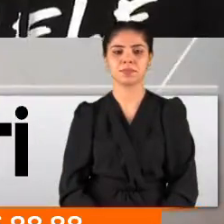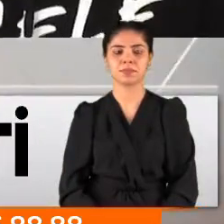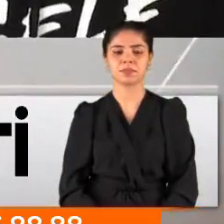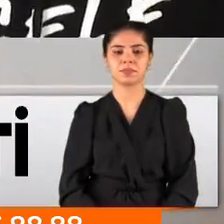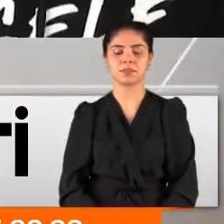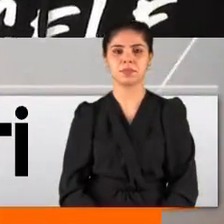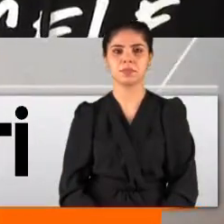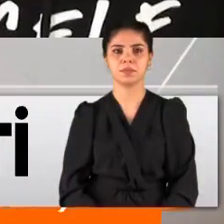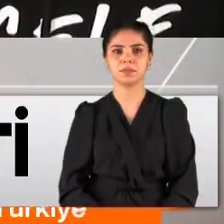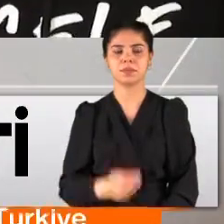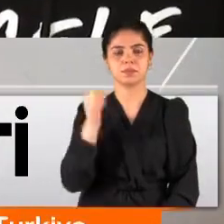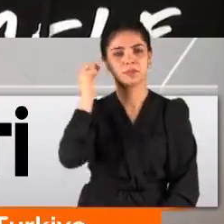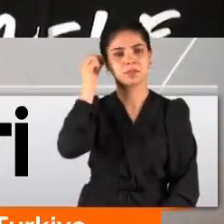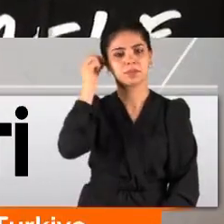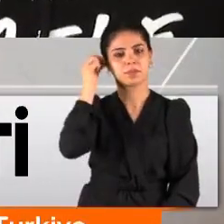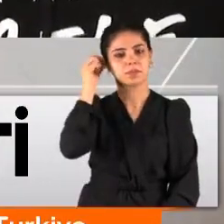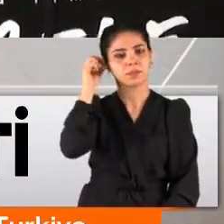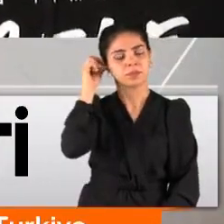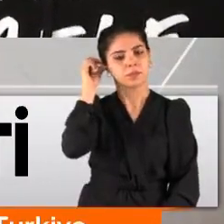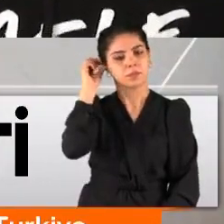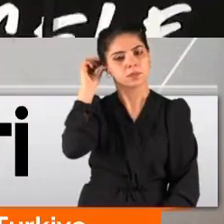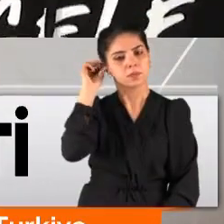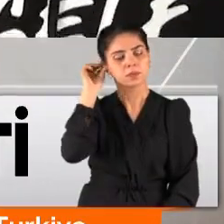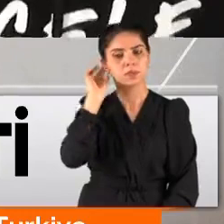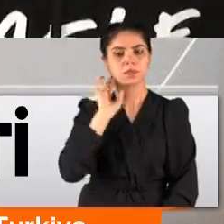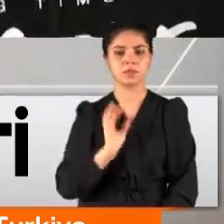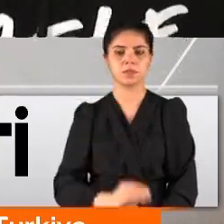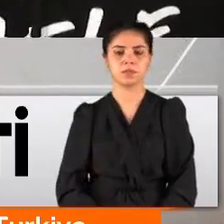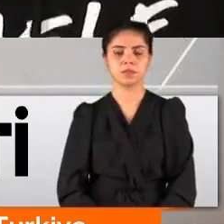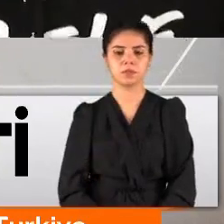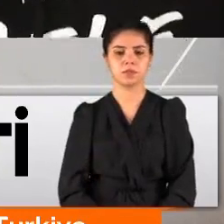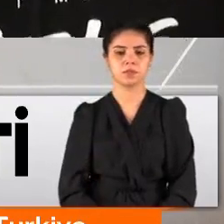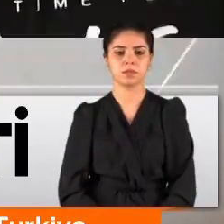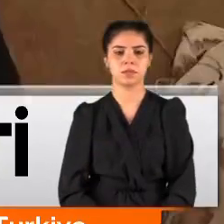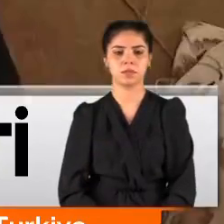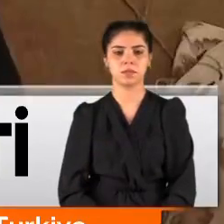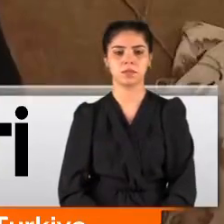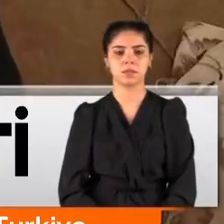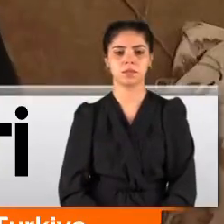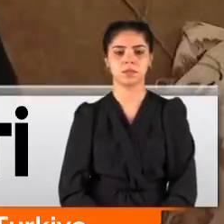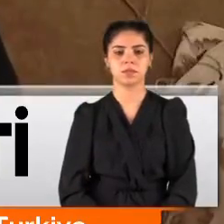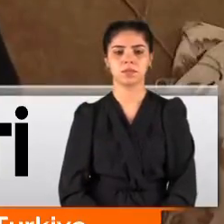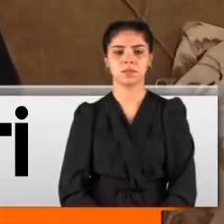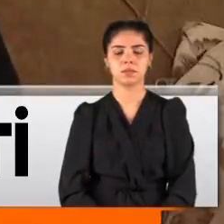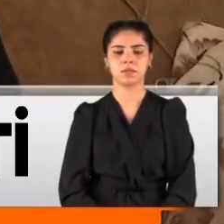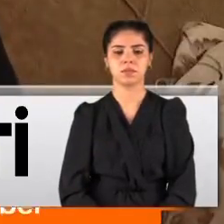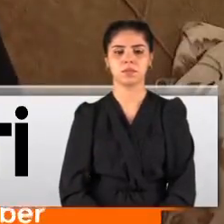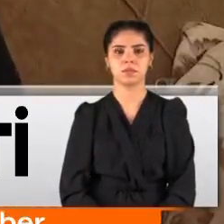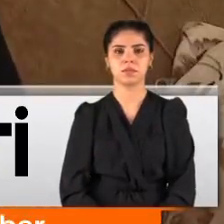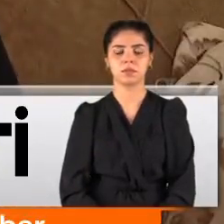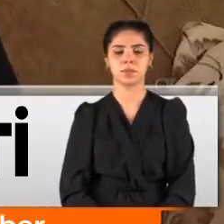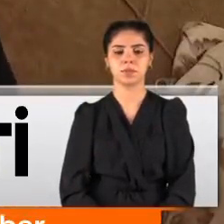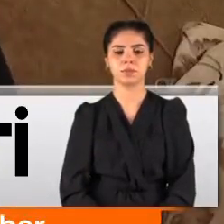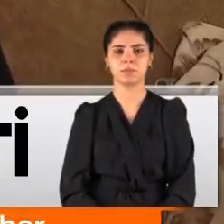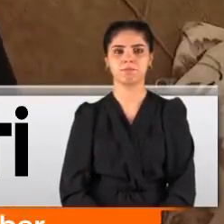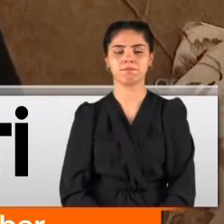Neva'cığım kaç yaşındasın? 11. Kaç yıldır bu şekilde öksürüyorsun? 3 yıldır. Sıkılıyorum sürekli. Yani